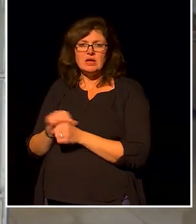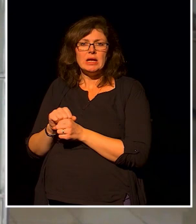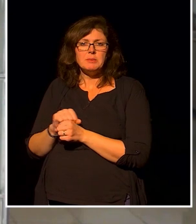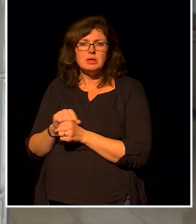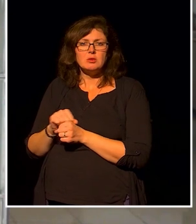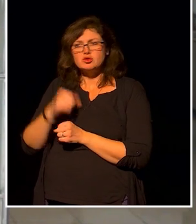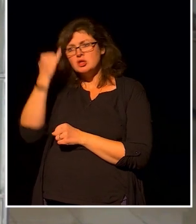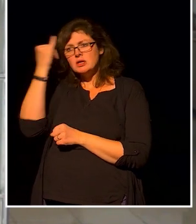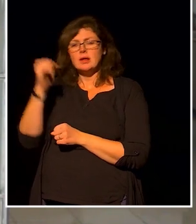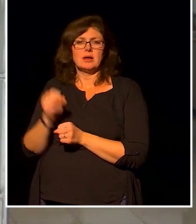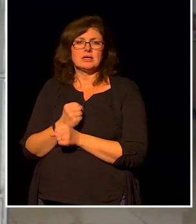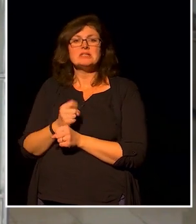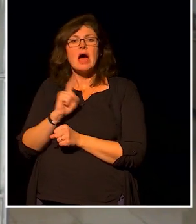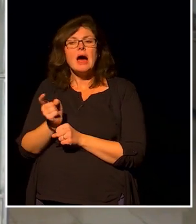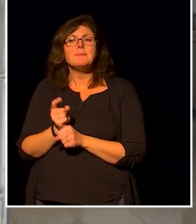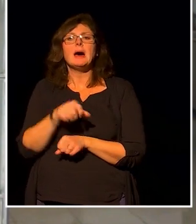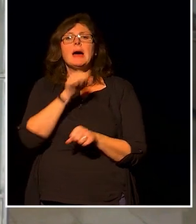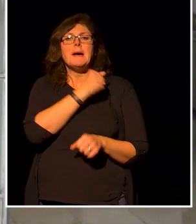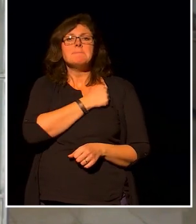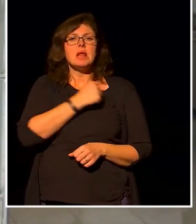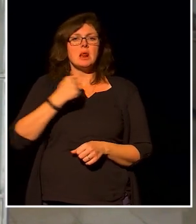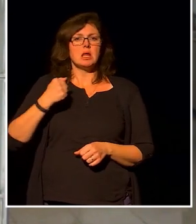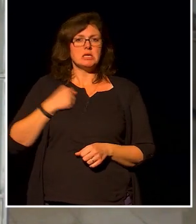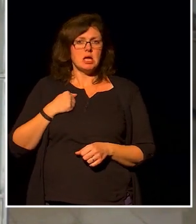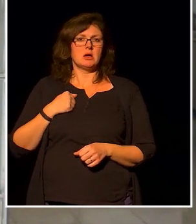kann, aber dass man die militärische Kapazität